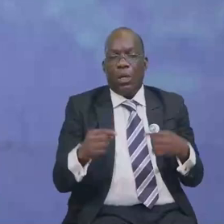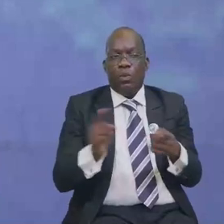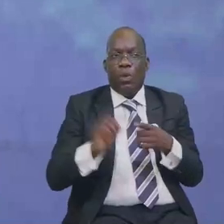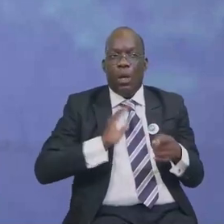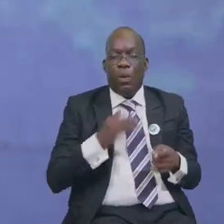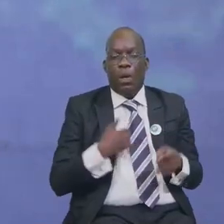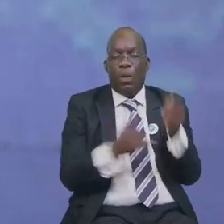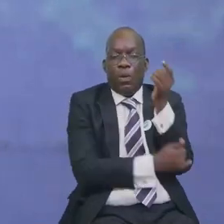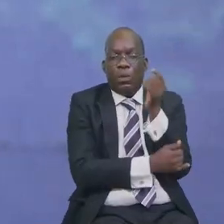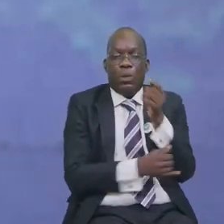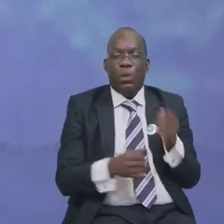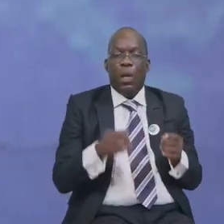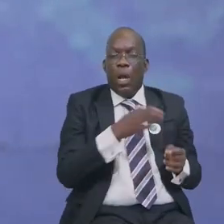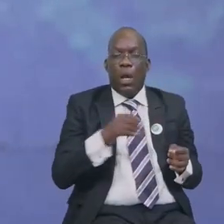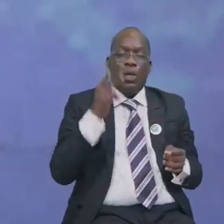des fausses couches,